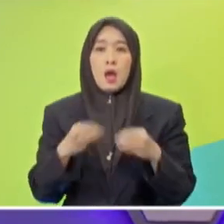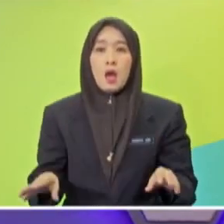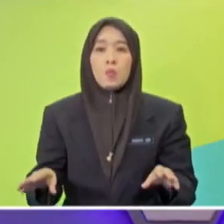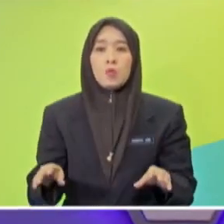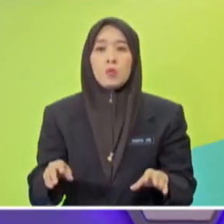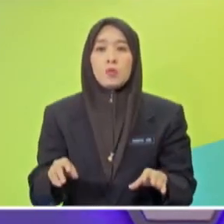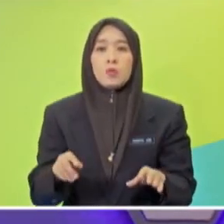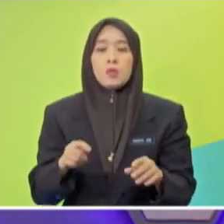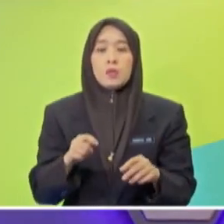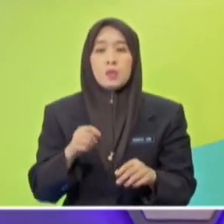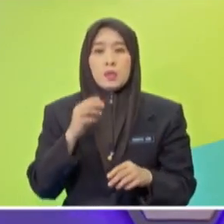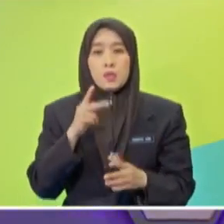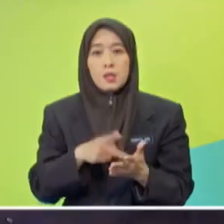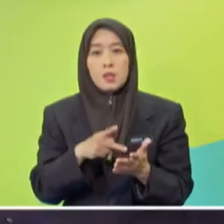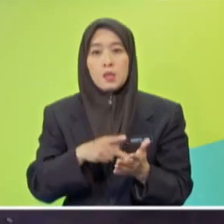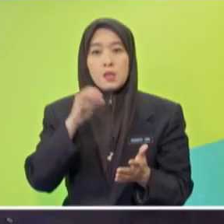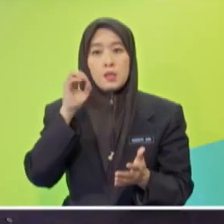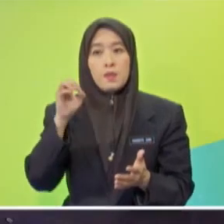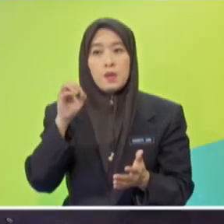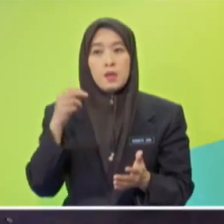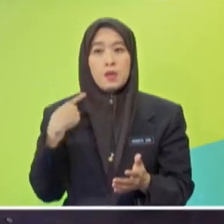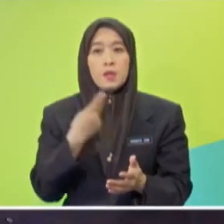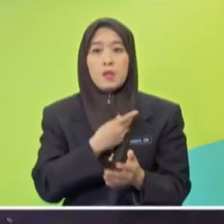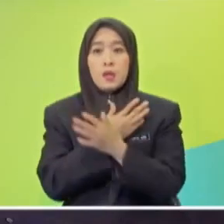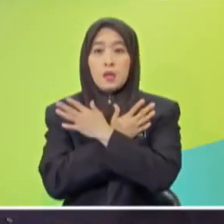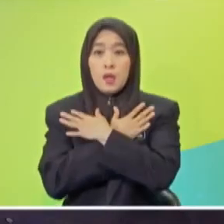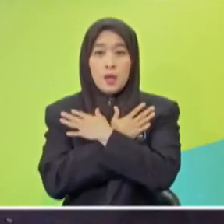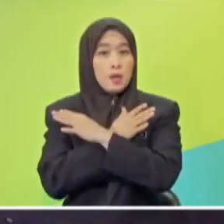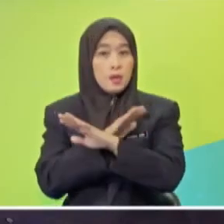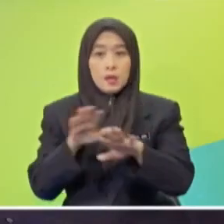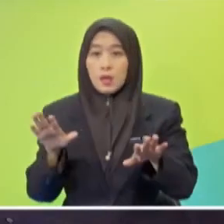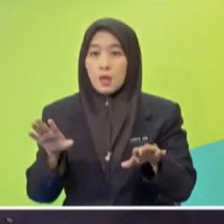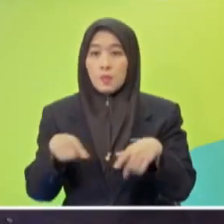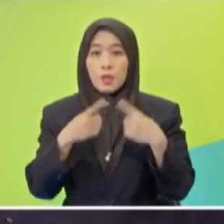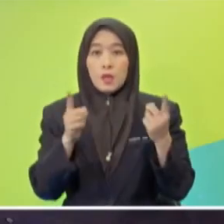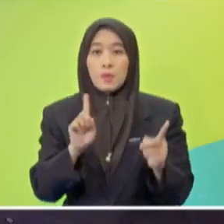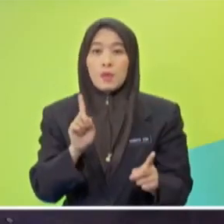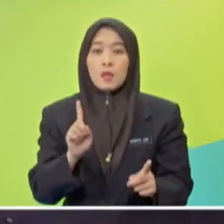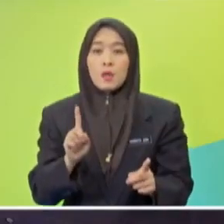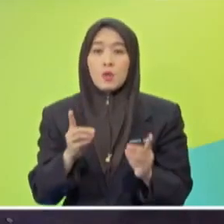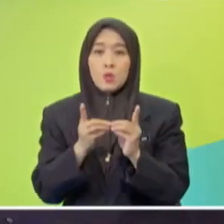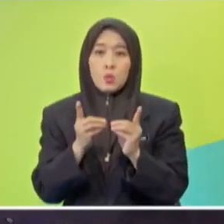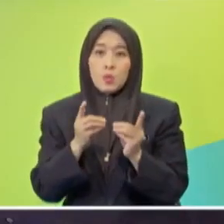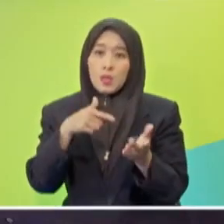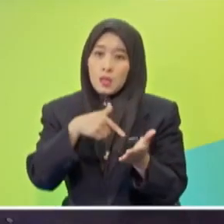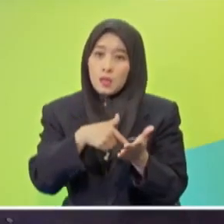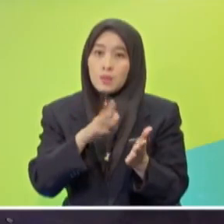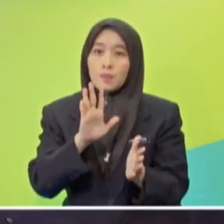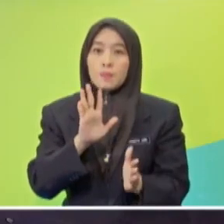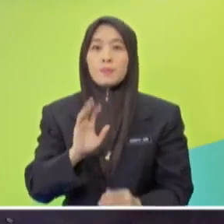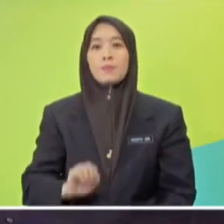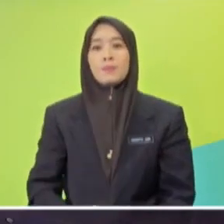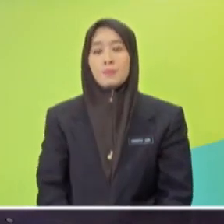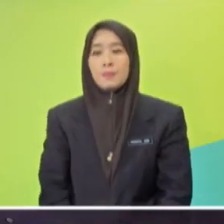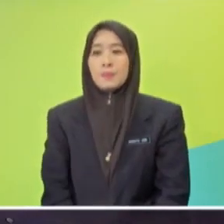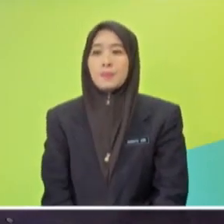bilangan sisiva Baiklah kita tidak seketika Yang murid-murid jangan kemana-mana jumpa ini Didik TVM banyak juga